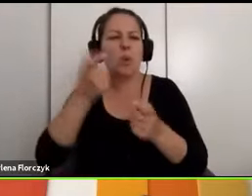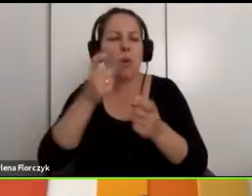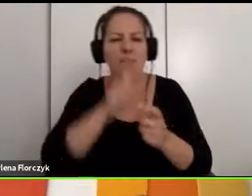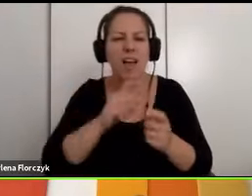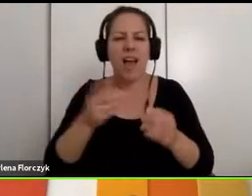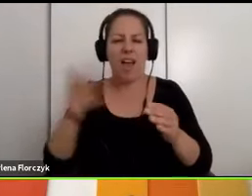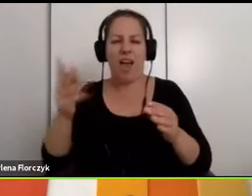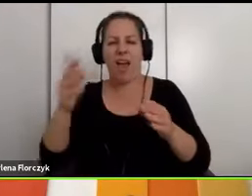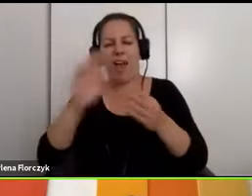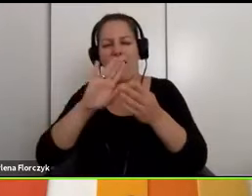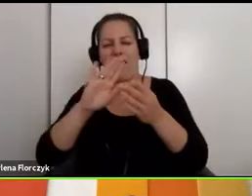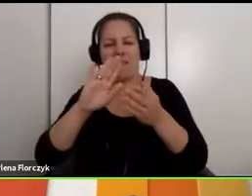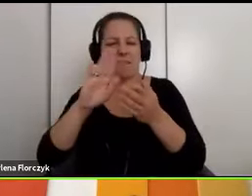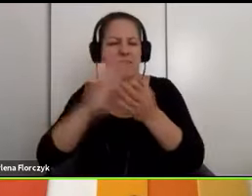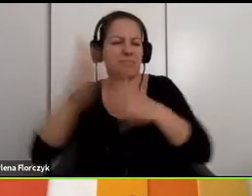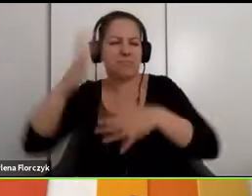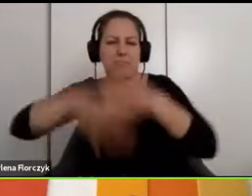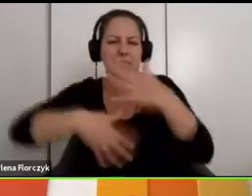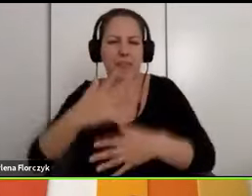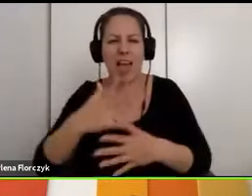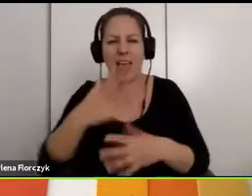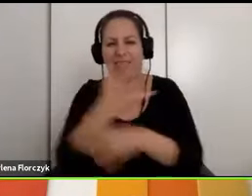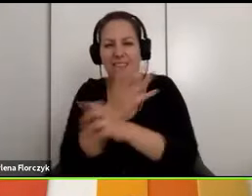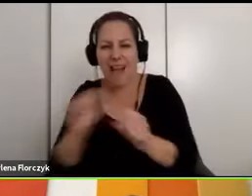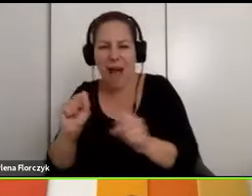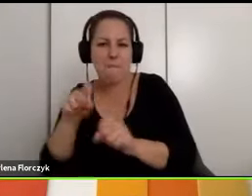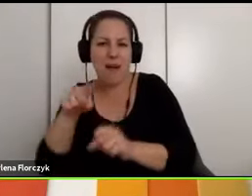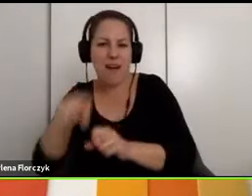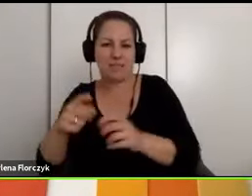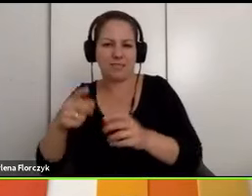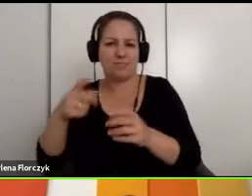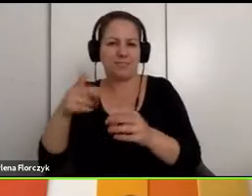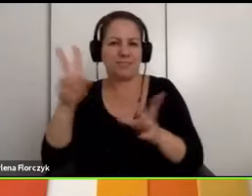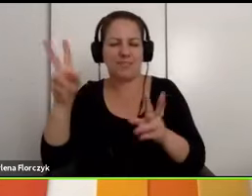poetyckiego, albo jakiegoś dramatu, który był pocięty w sposób często